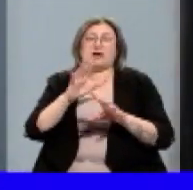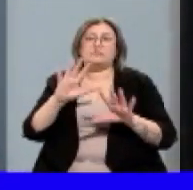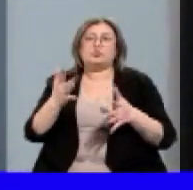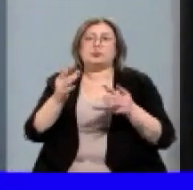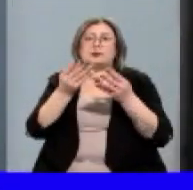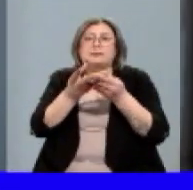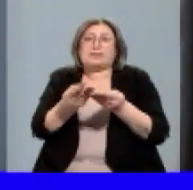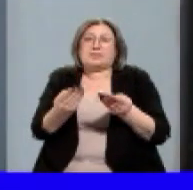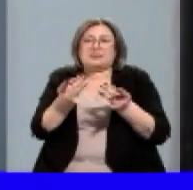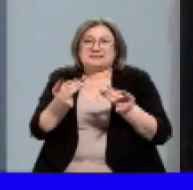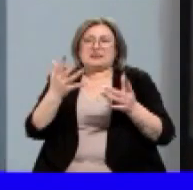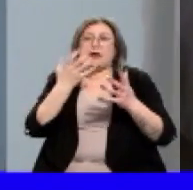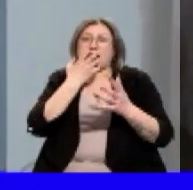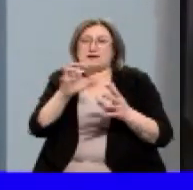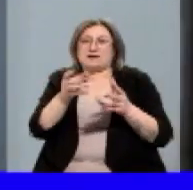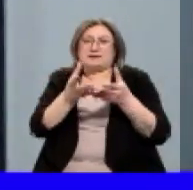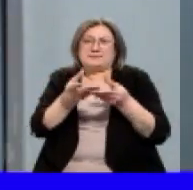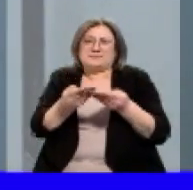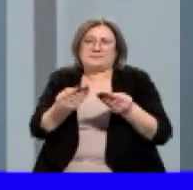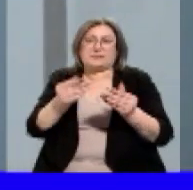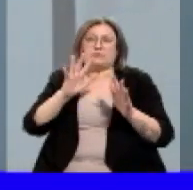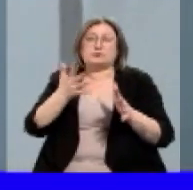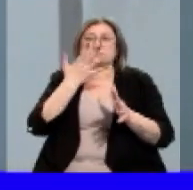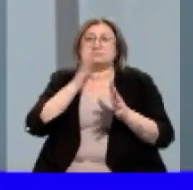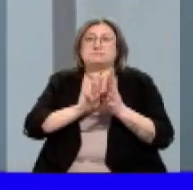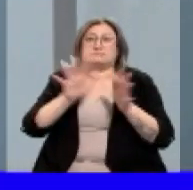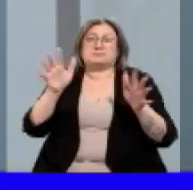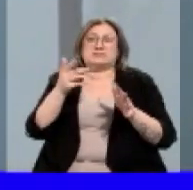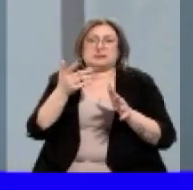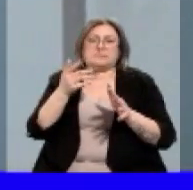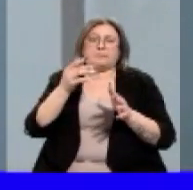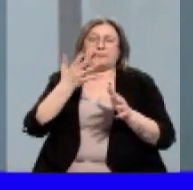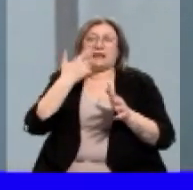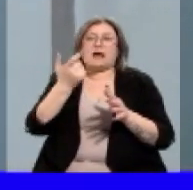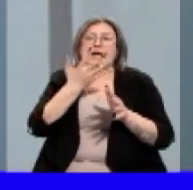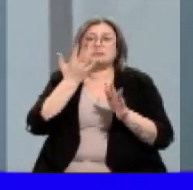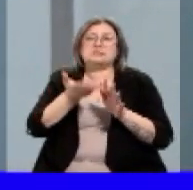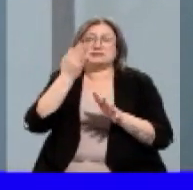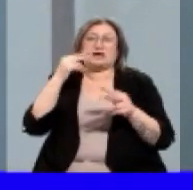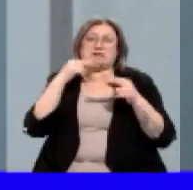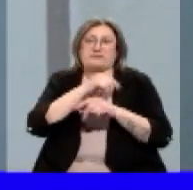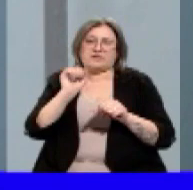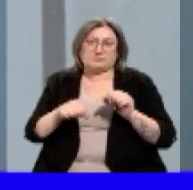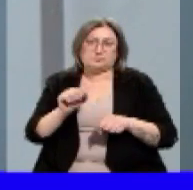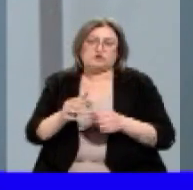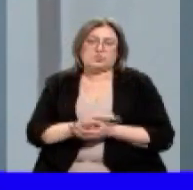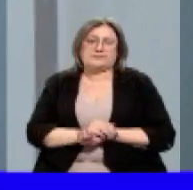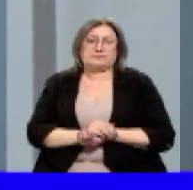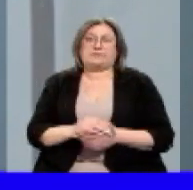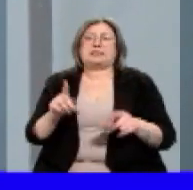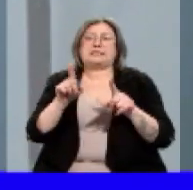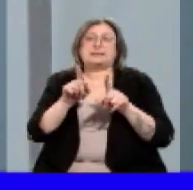случае тления и возгорания, она будет выделять угарный газ и может произойти отравление.